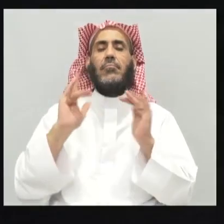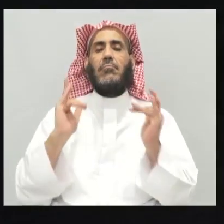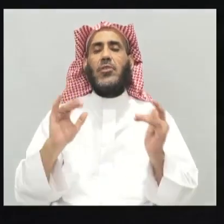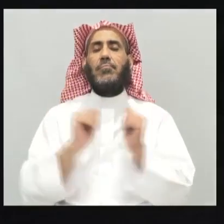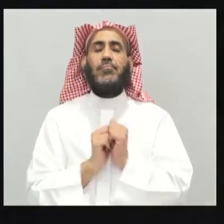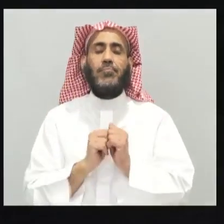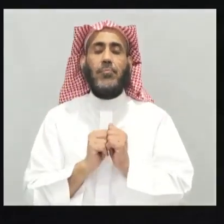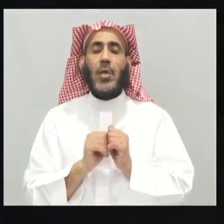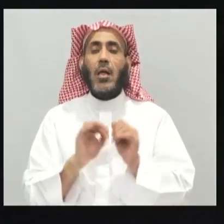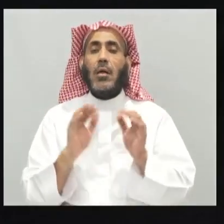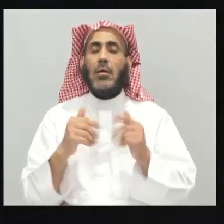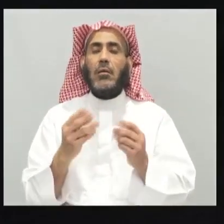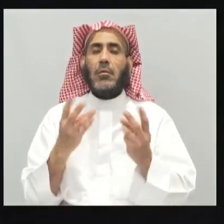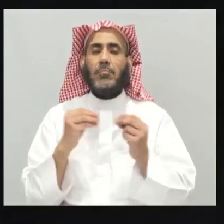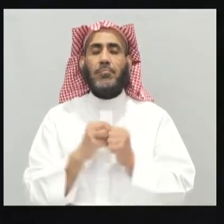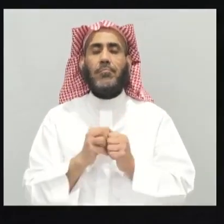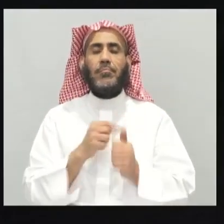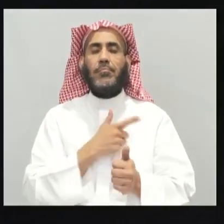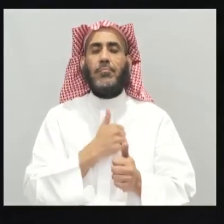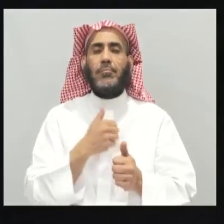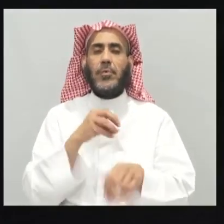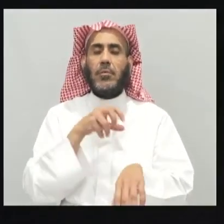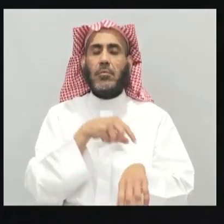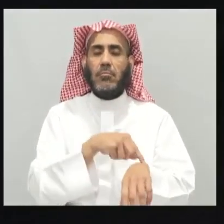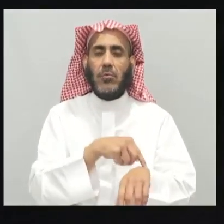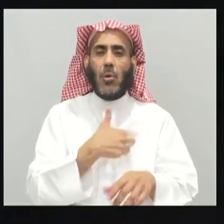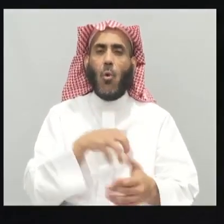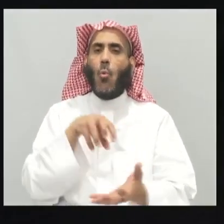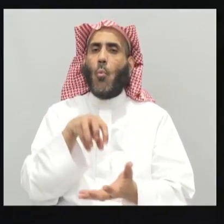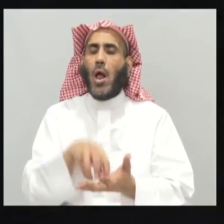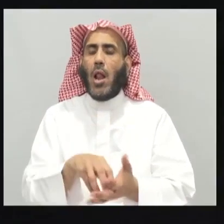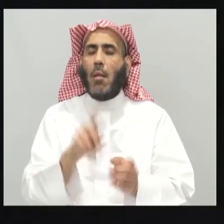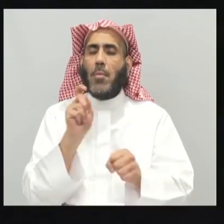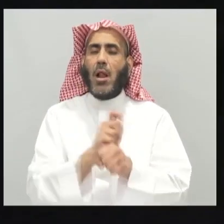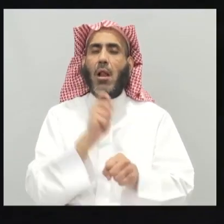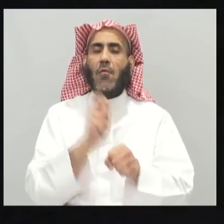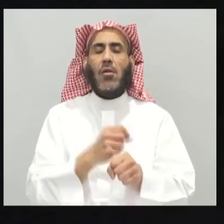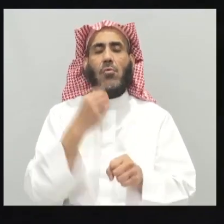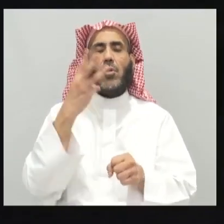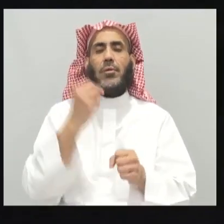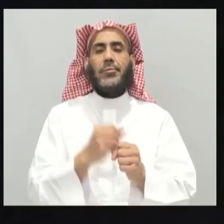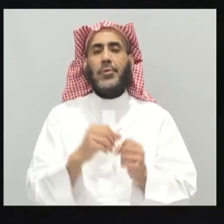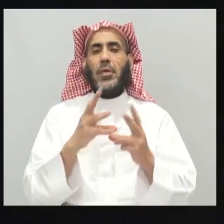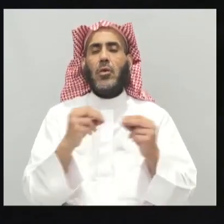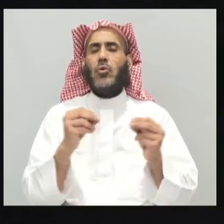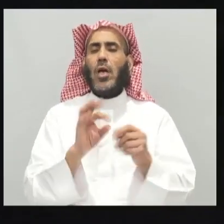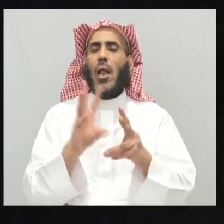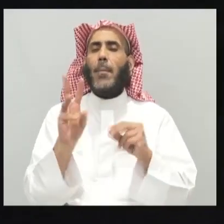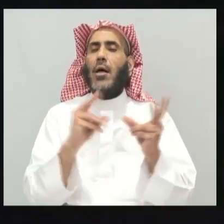إذن تعرفنا على اسمي الزمان والمكان من الفعل الثلاثي، يصاغان على